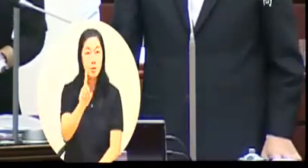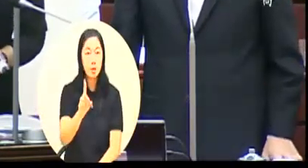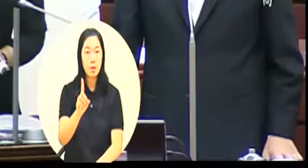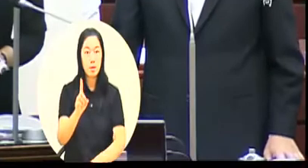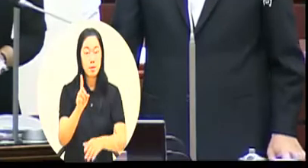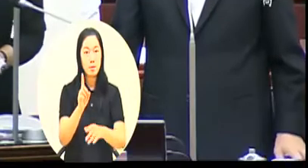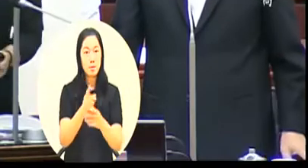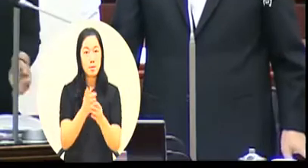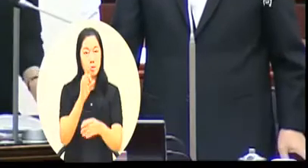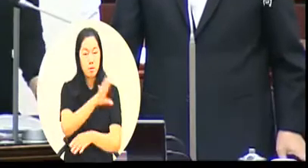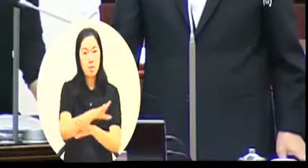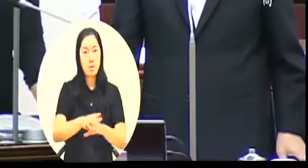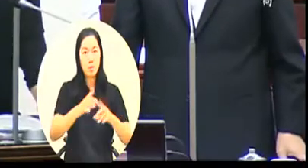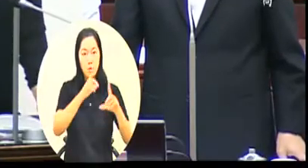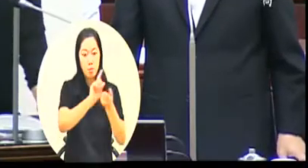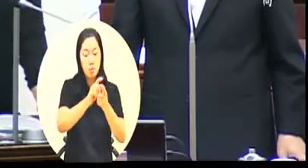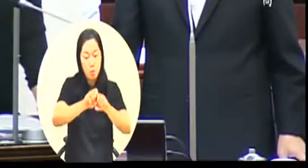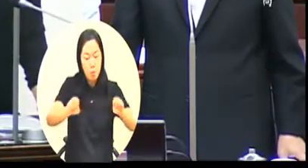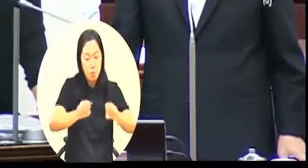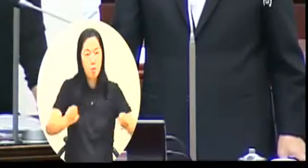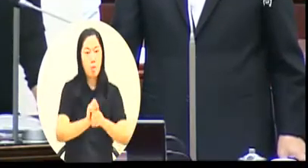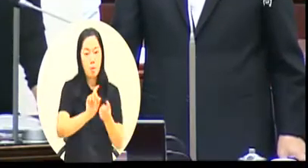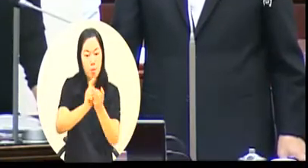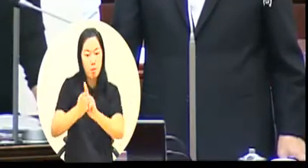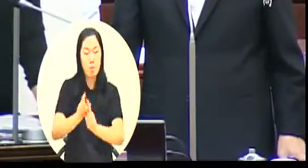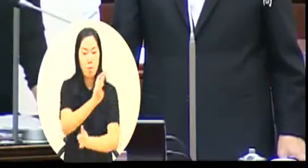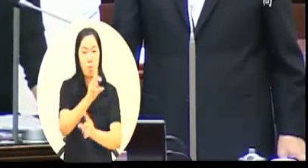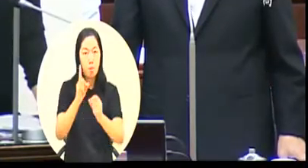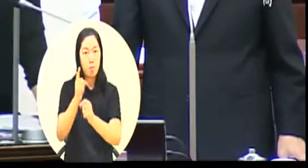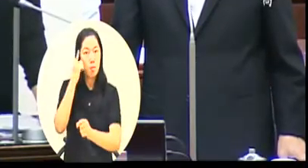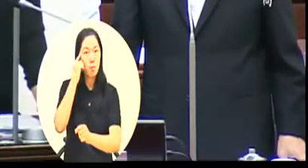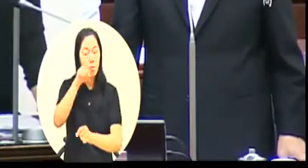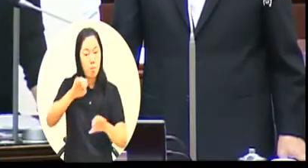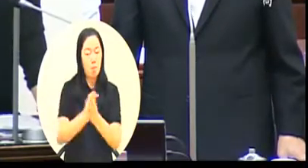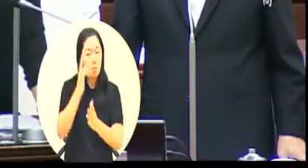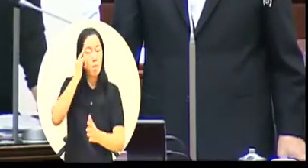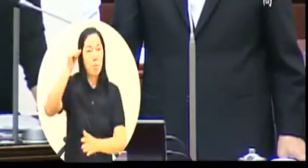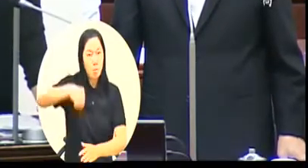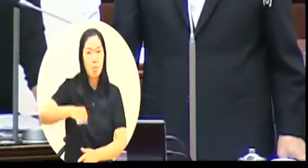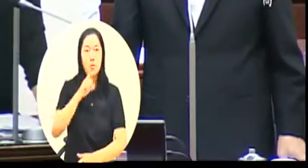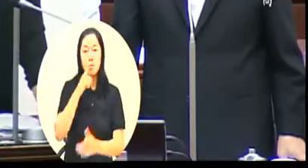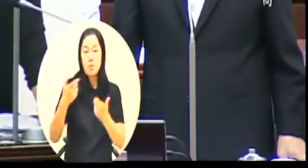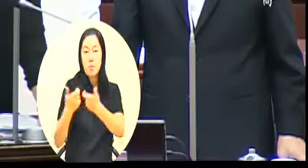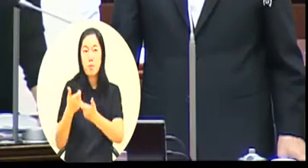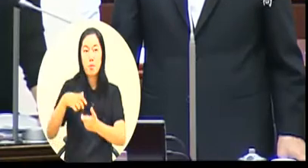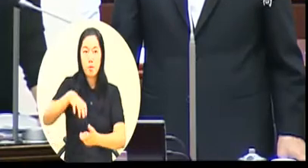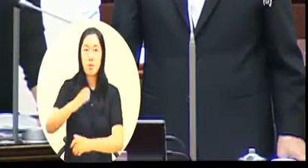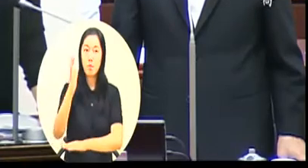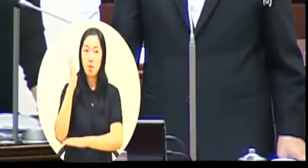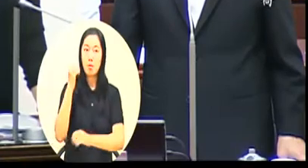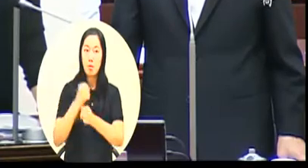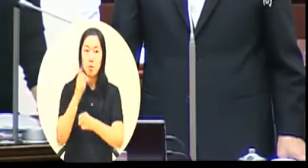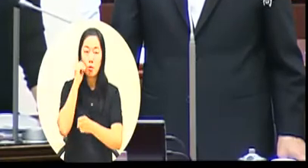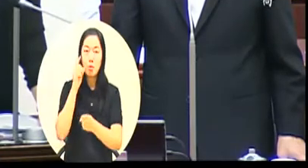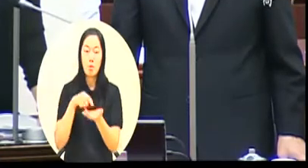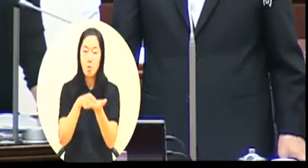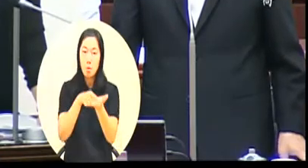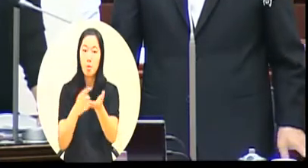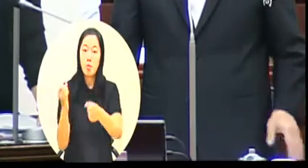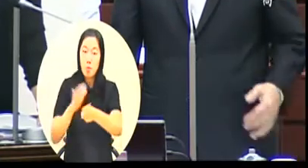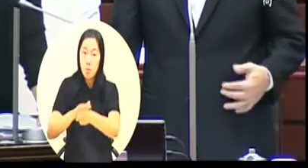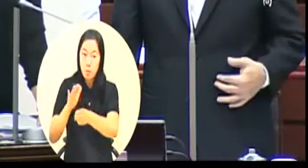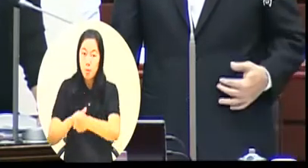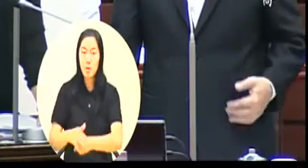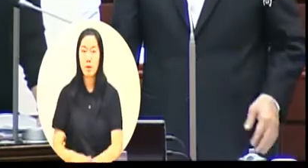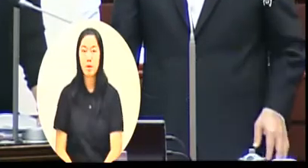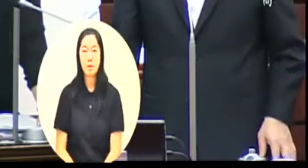三地化当时也马上允诺，也请内政部营建署说要配合地方政府来做一个申请的补助。那